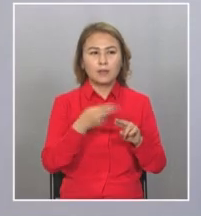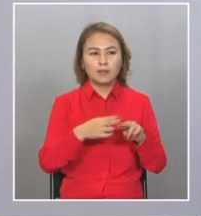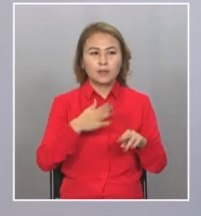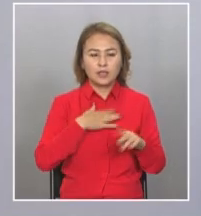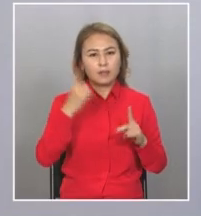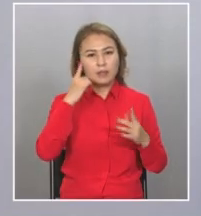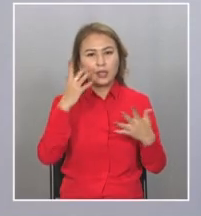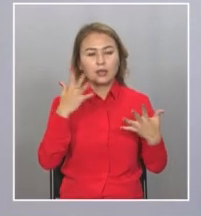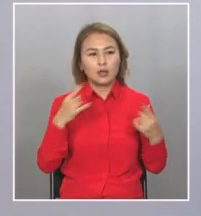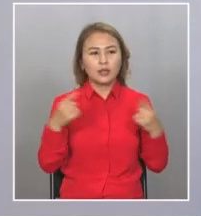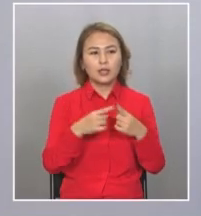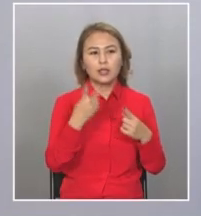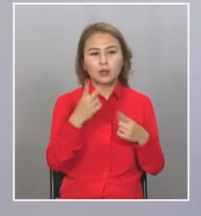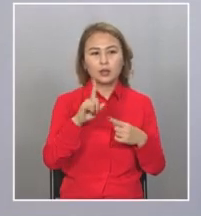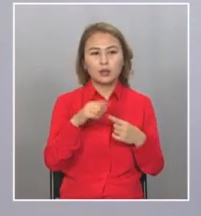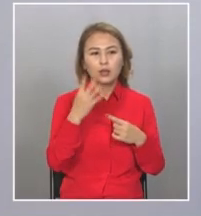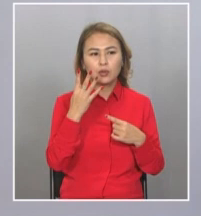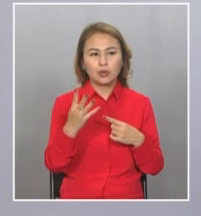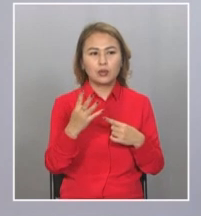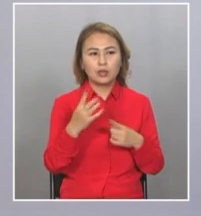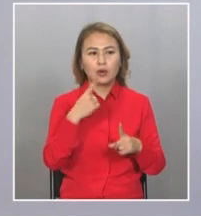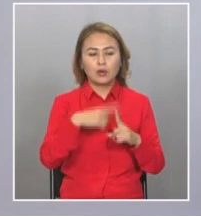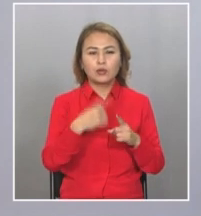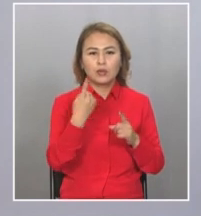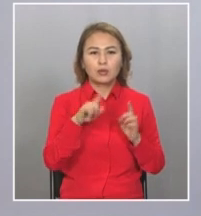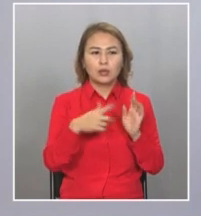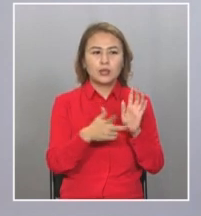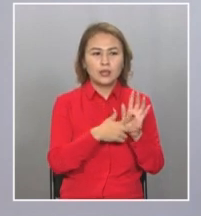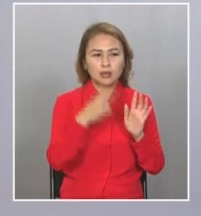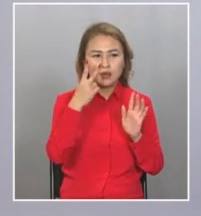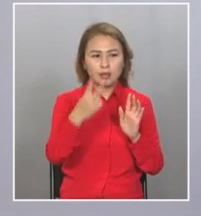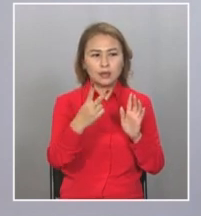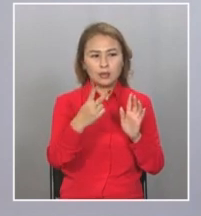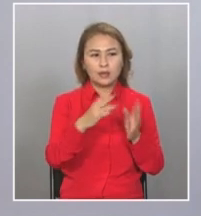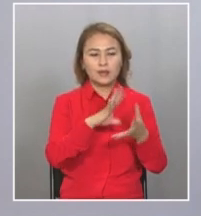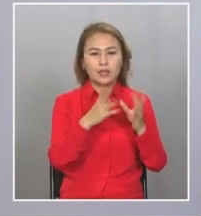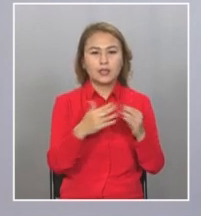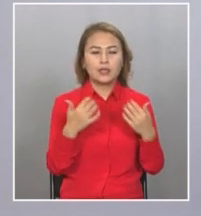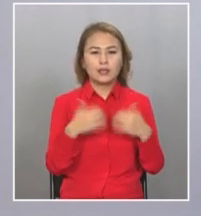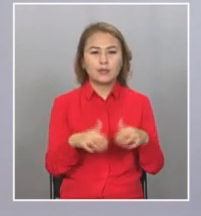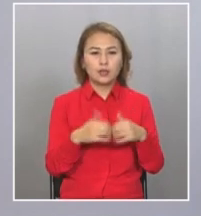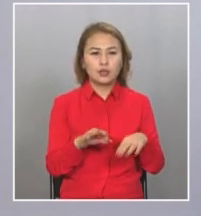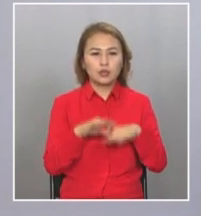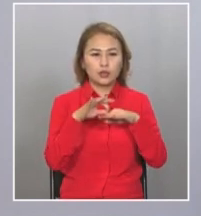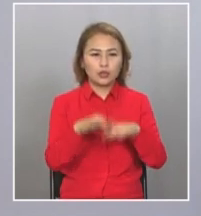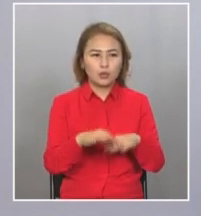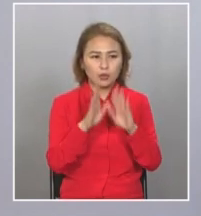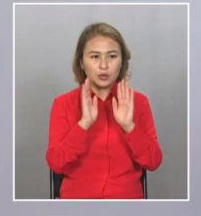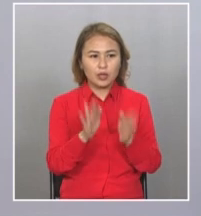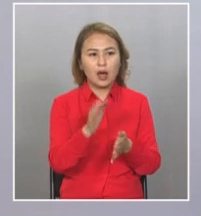белгілі 2,14 және 1,18. Енді есептеулер жүргізетін болсақ,